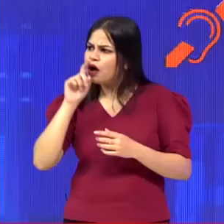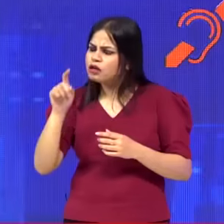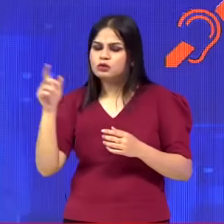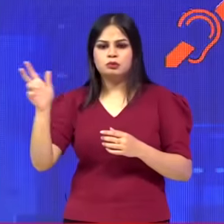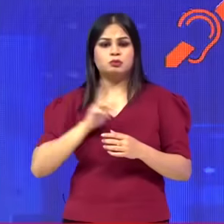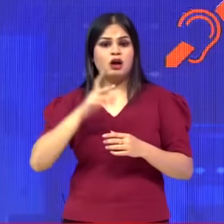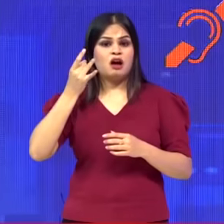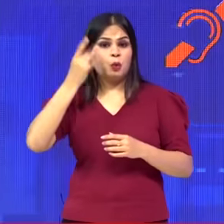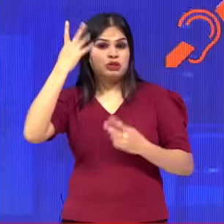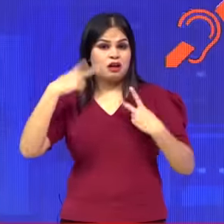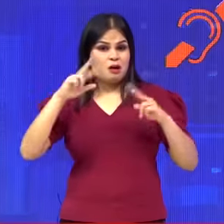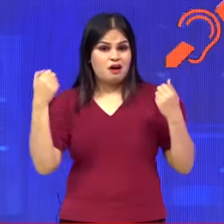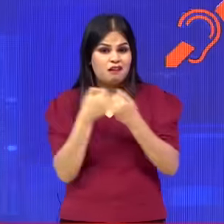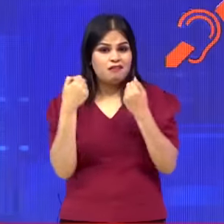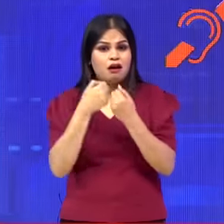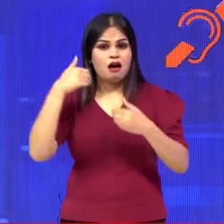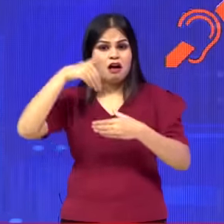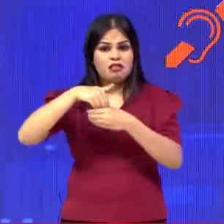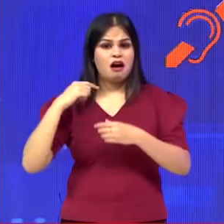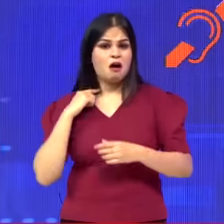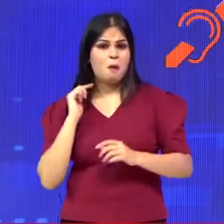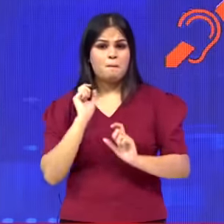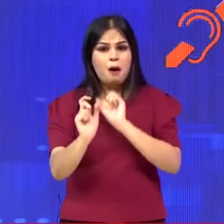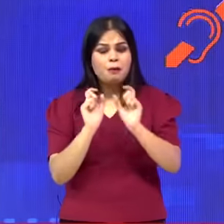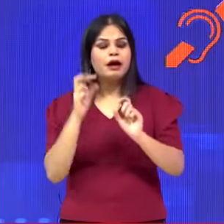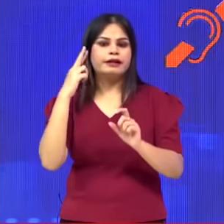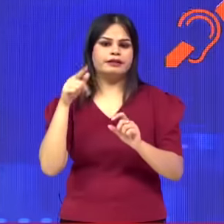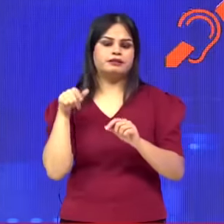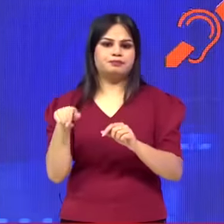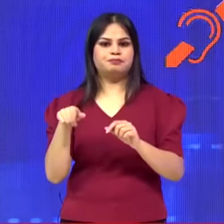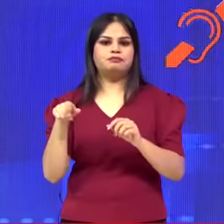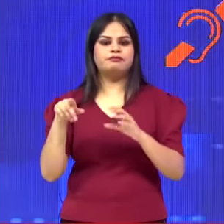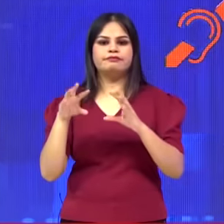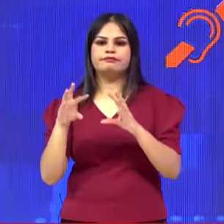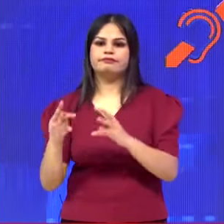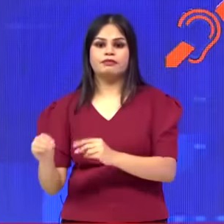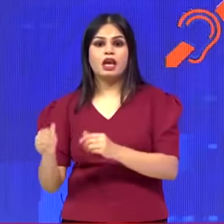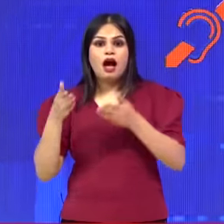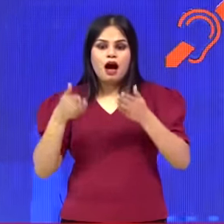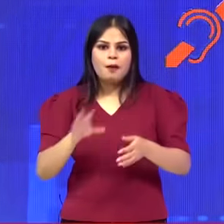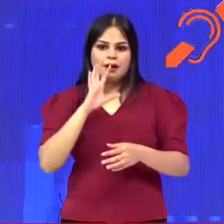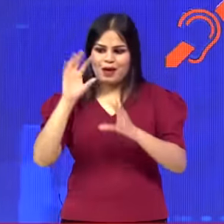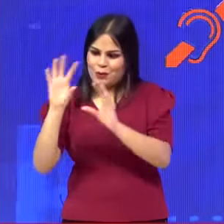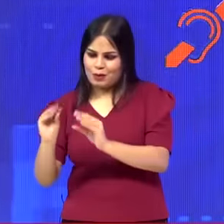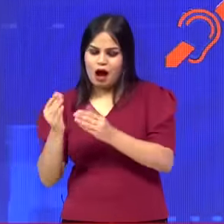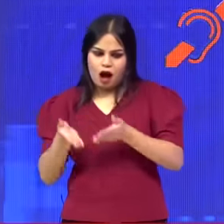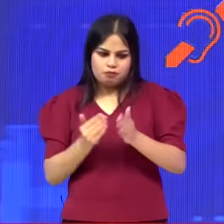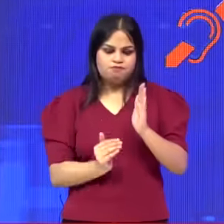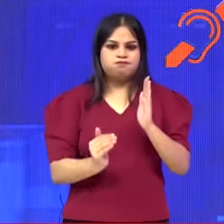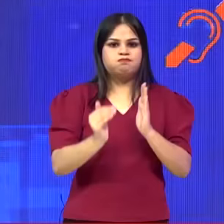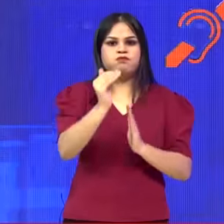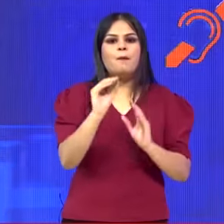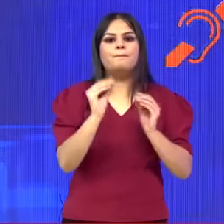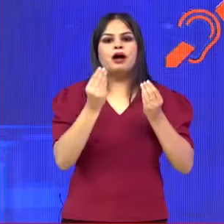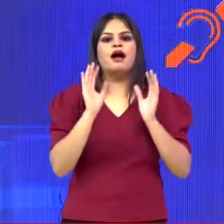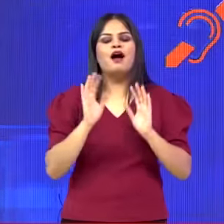एग्रेशन। अब पिछले दो सीजन्स के अंदर शो इतना उड़ गया है, क्योंकि वो सब इतना नहीं है